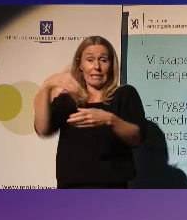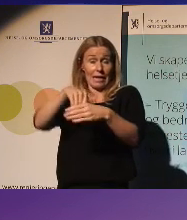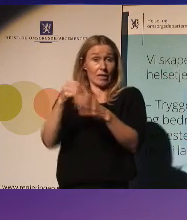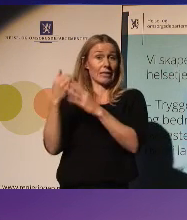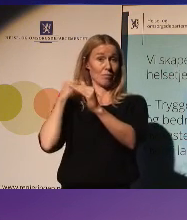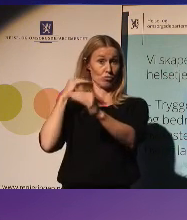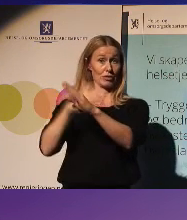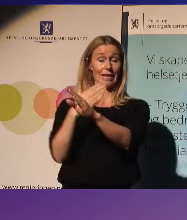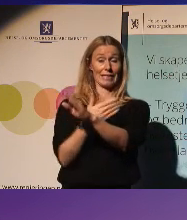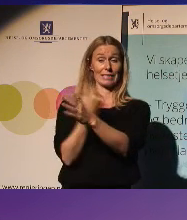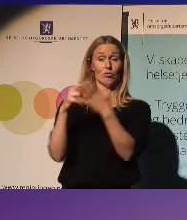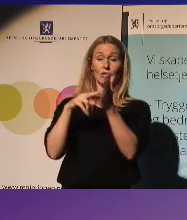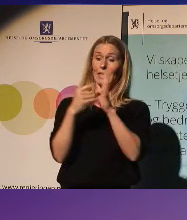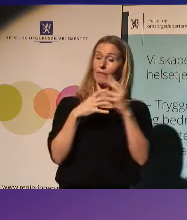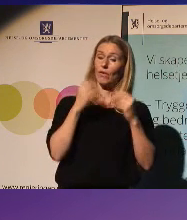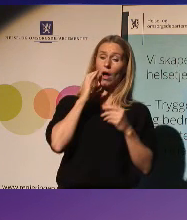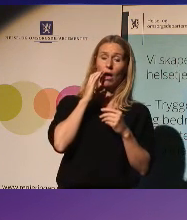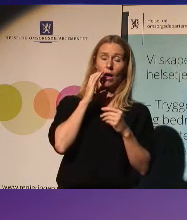ikke lykkes.